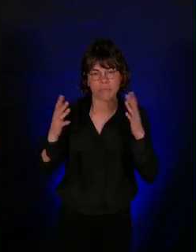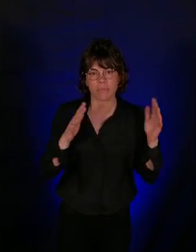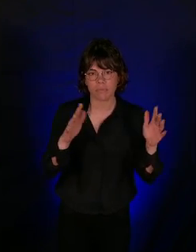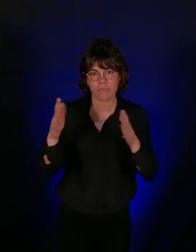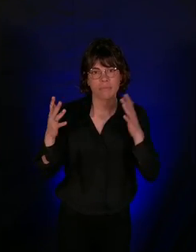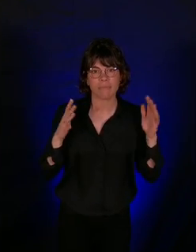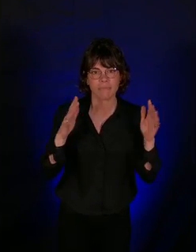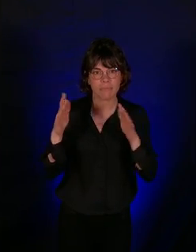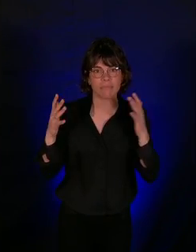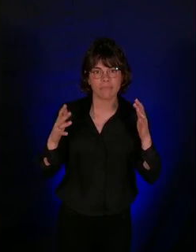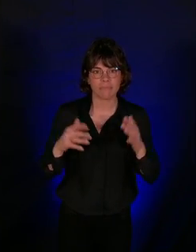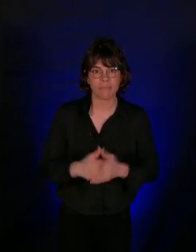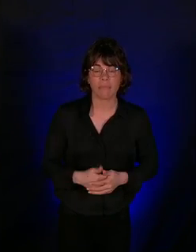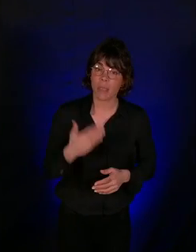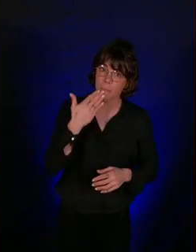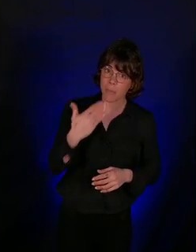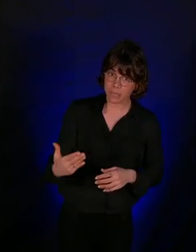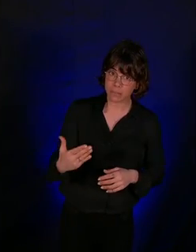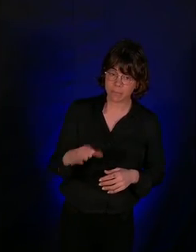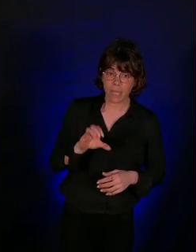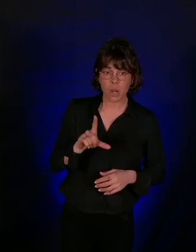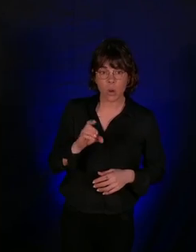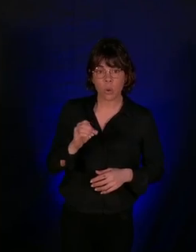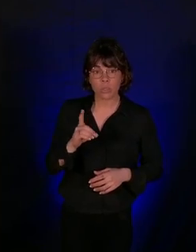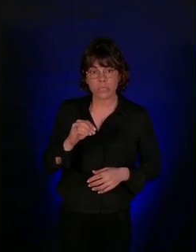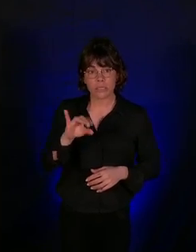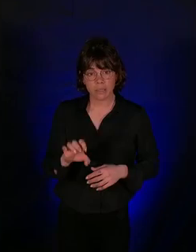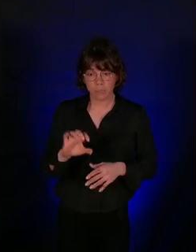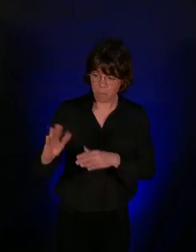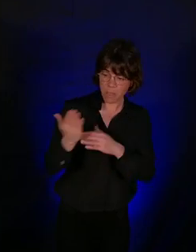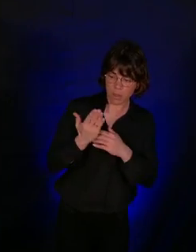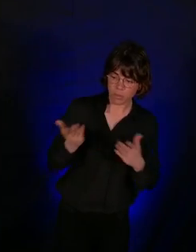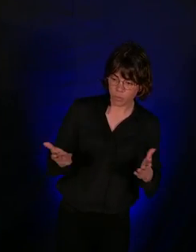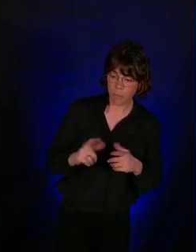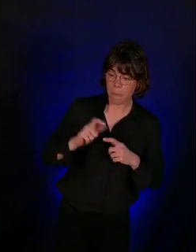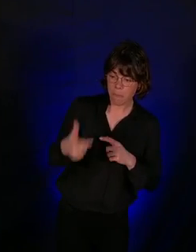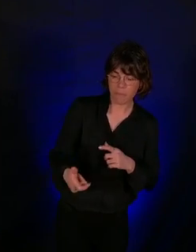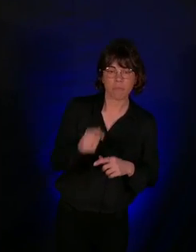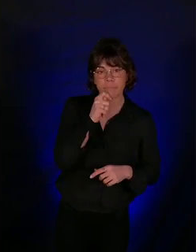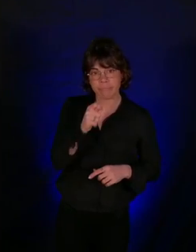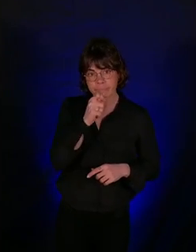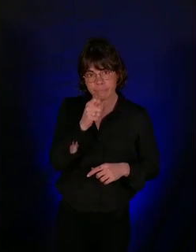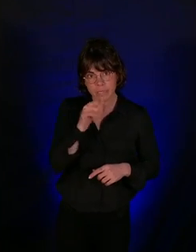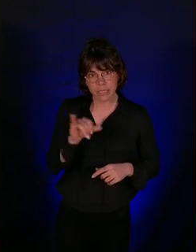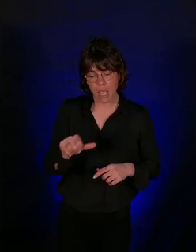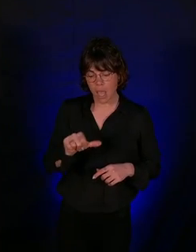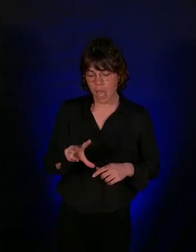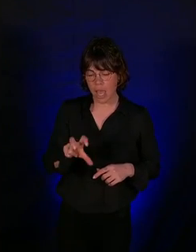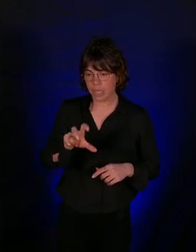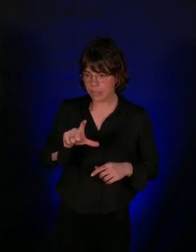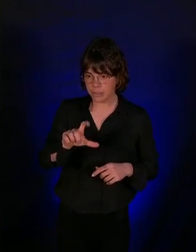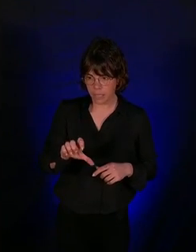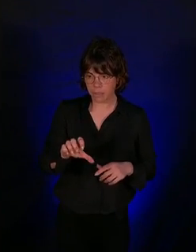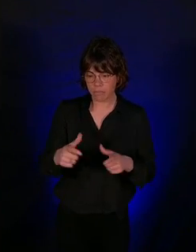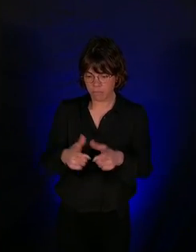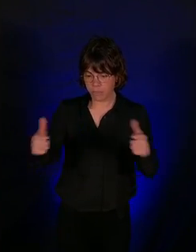MERCI MERCI BEAUCOUP Elodie pour cette présentation maintenant je vais donner la parole à Axel de luxpher qui va